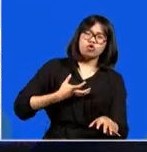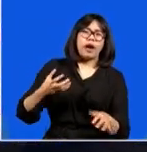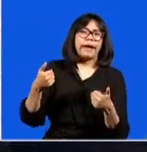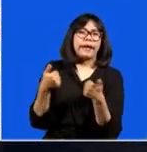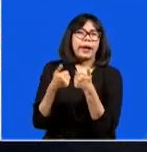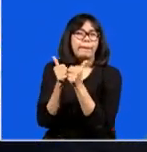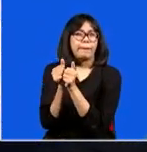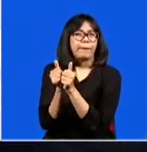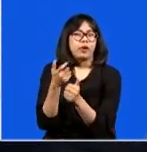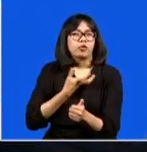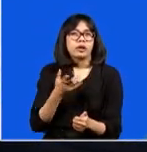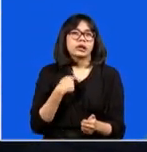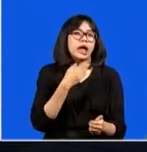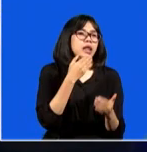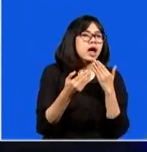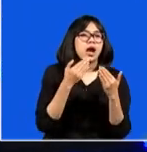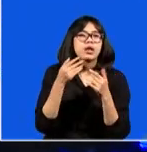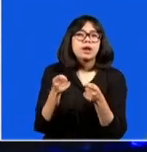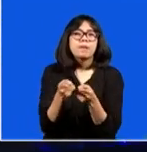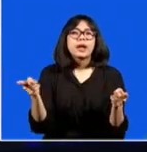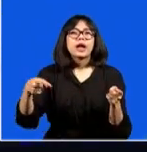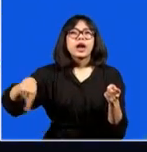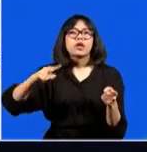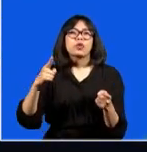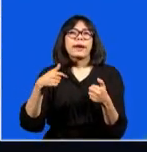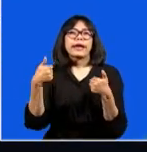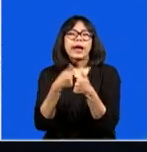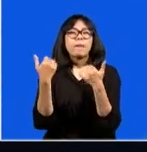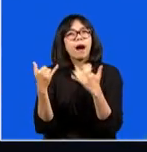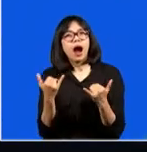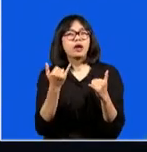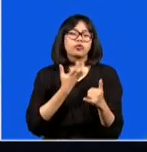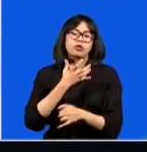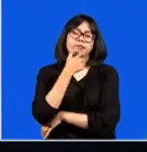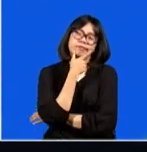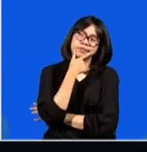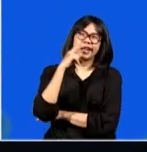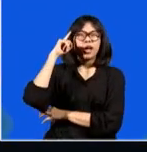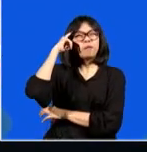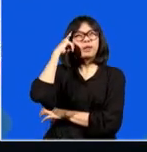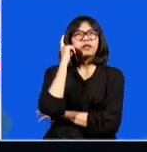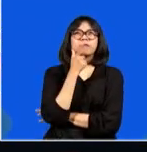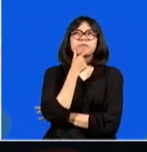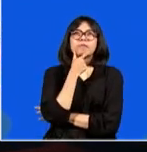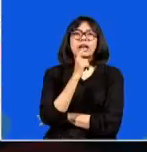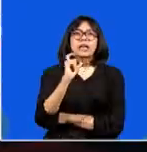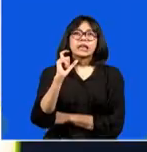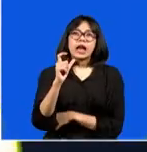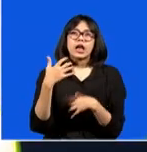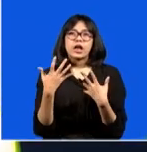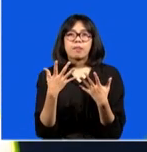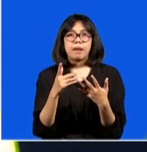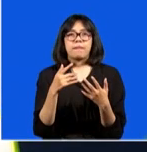mereka rata-rata hobi main game Mas menteri saya berpikir bagaimana supaya game ini bisa menjadi sesuatu